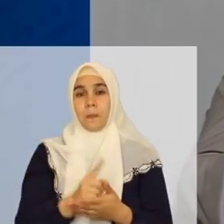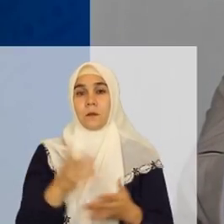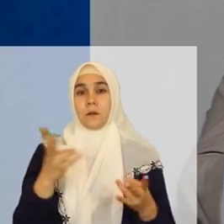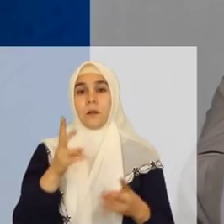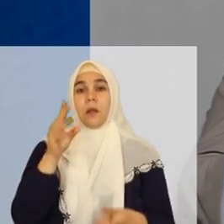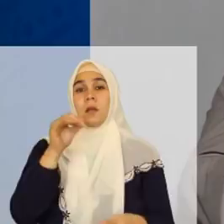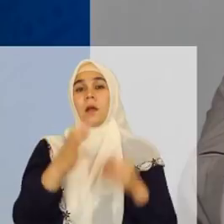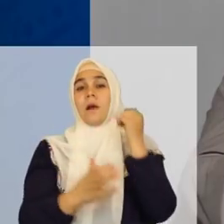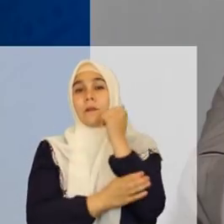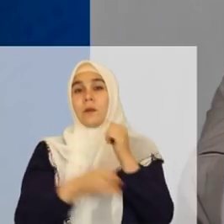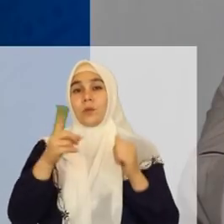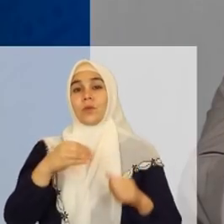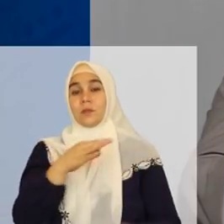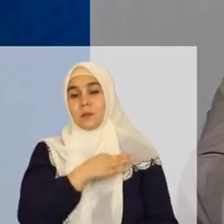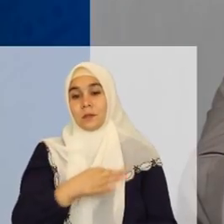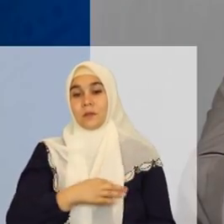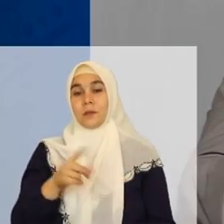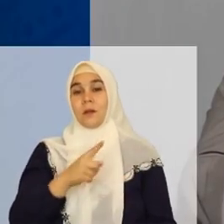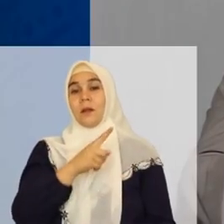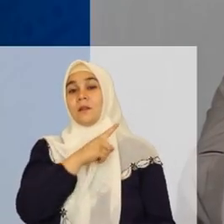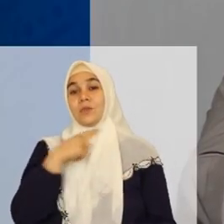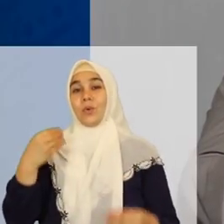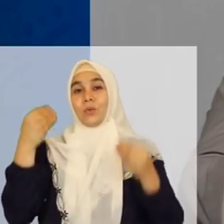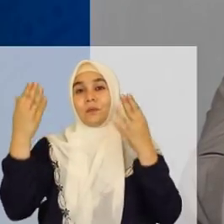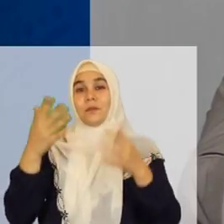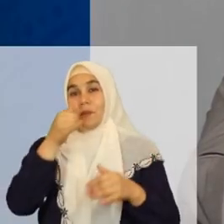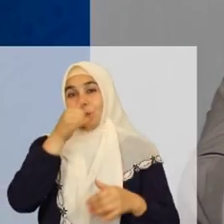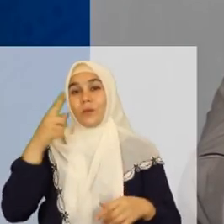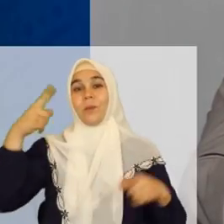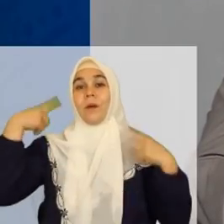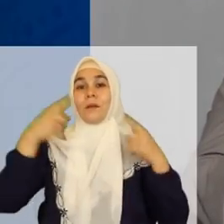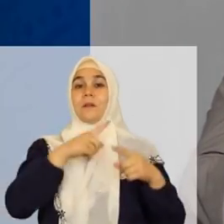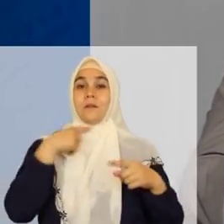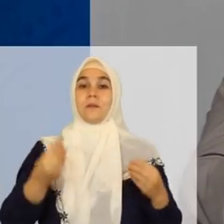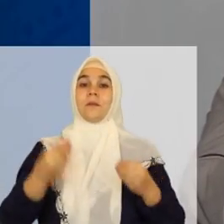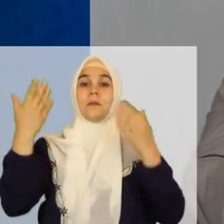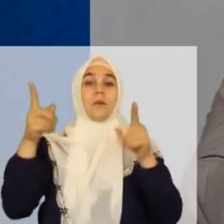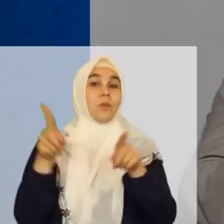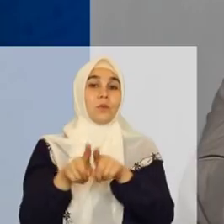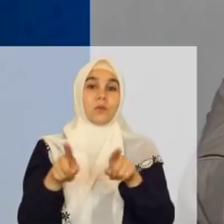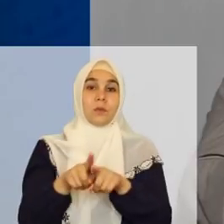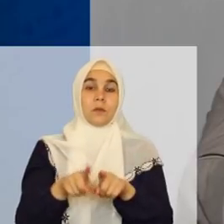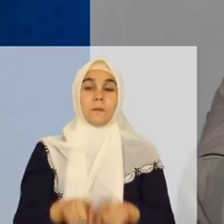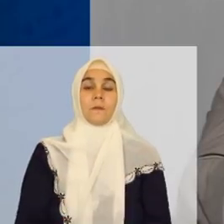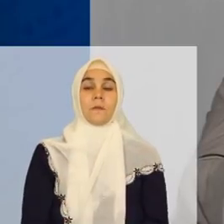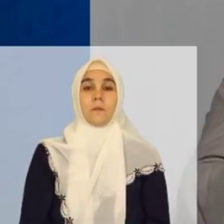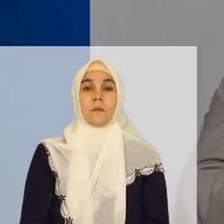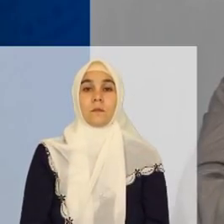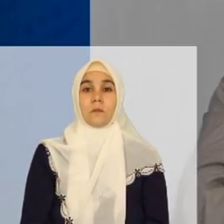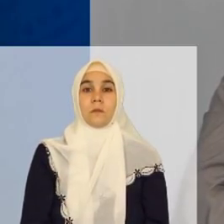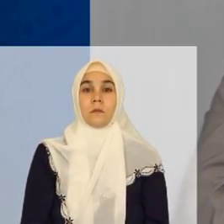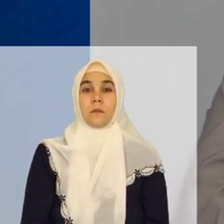Xuddi Ibrohim alayhissalom o'g'illarini so'yolmasdan Alloh tushirgan qo'chqorni so'ygandek.